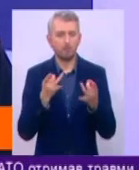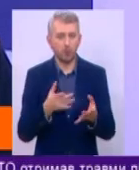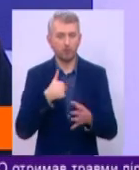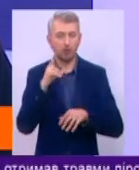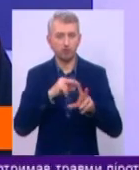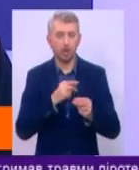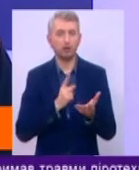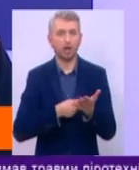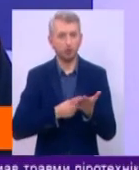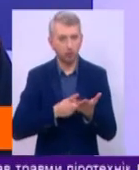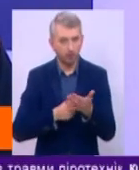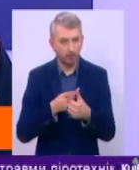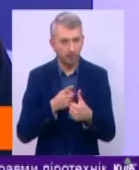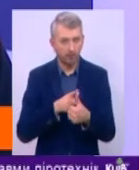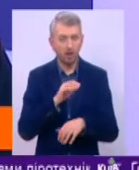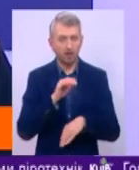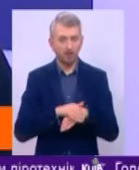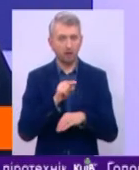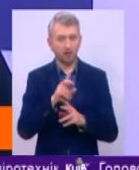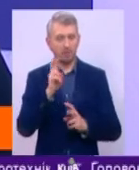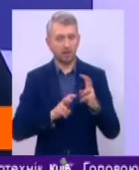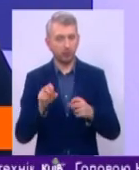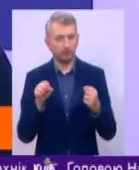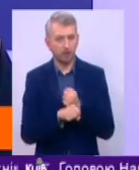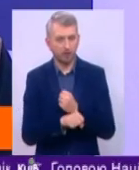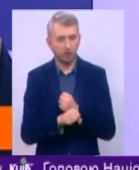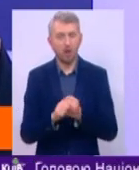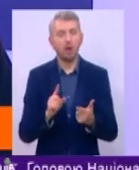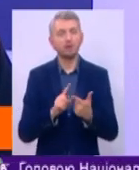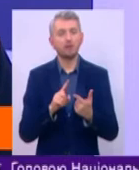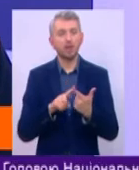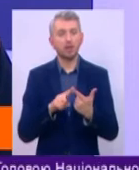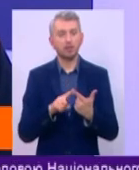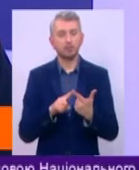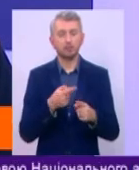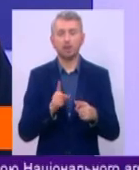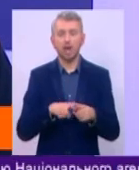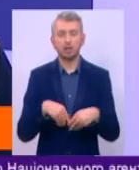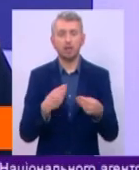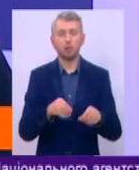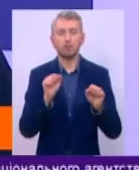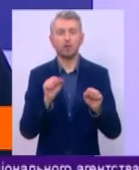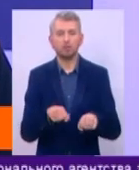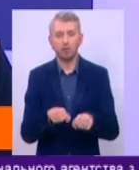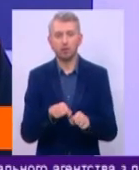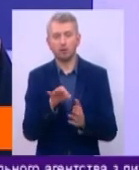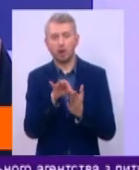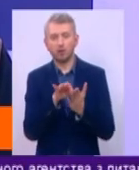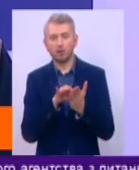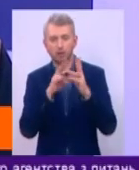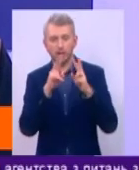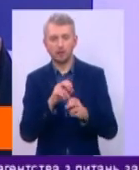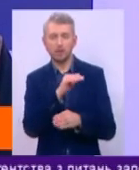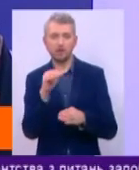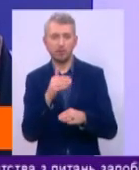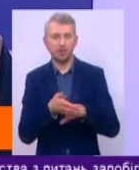считаю, доказуемо, во-первых, факт этой производственной травмы. А во-вторых, это дает возможность как бы и оценить и степень тяжести